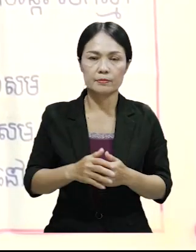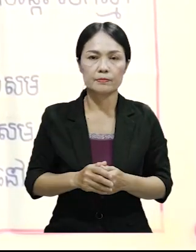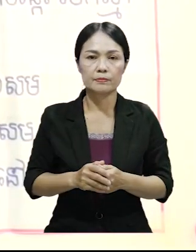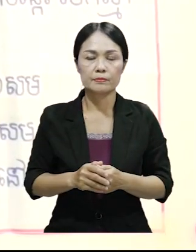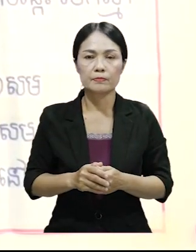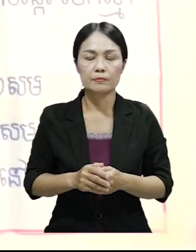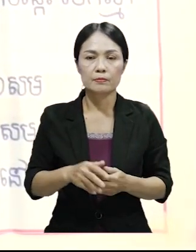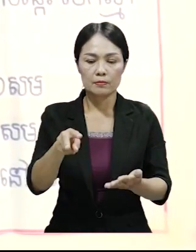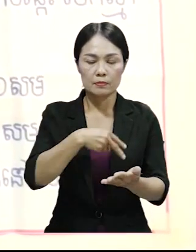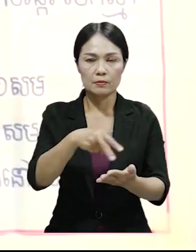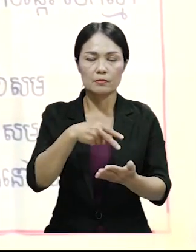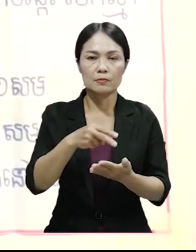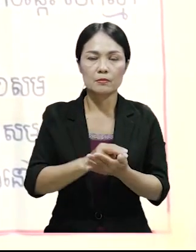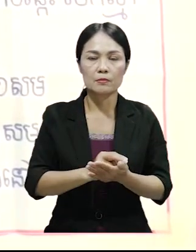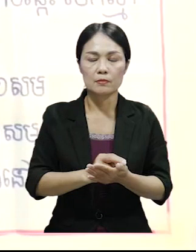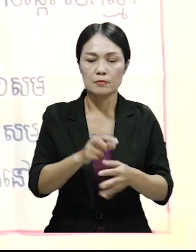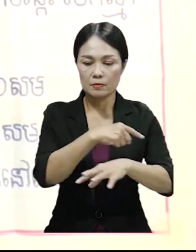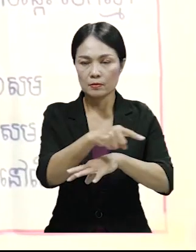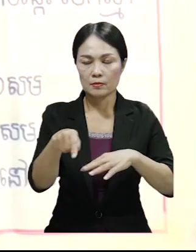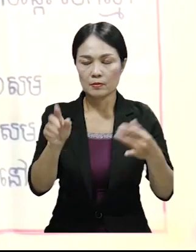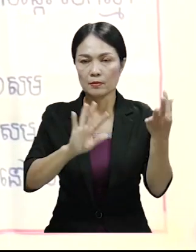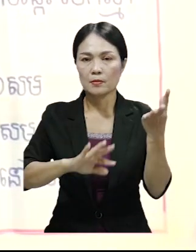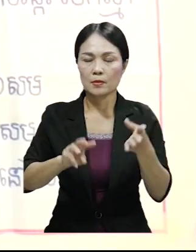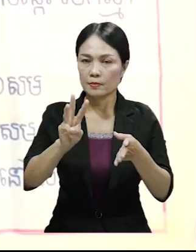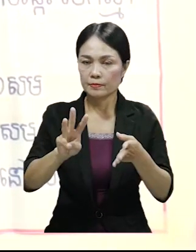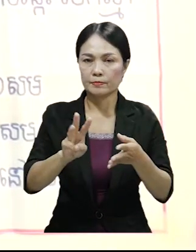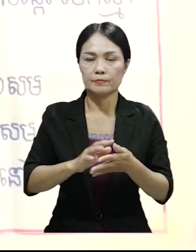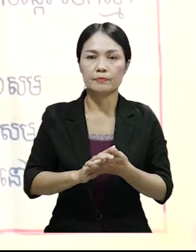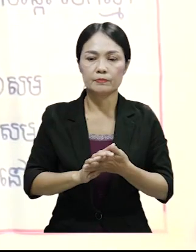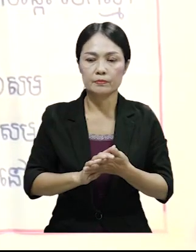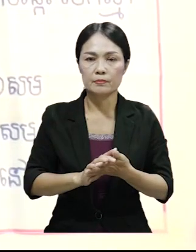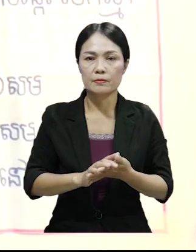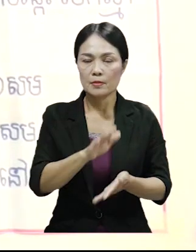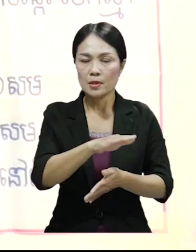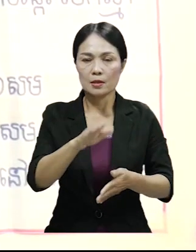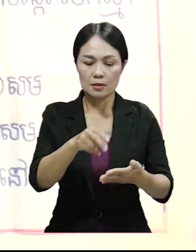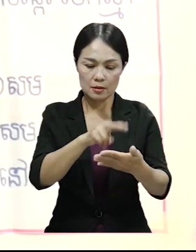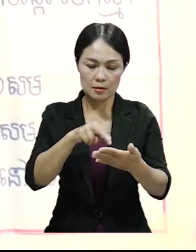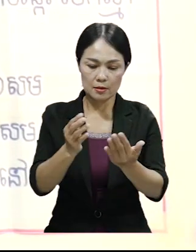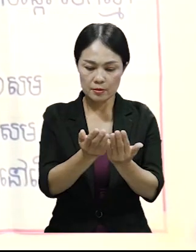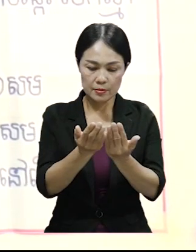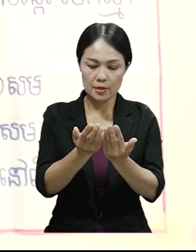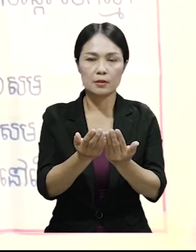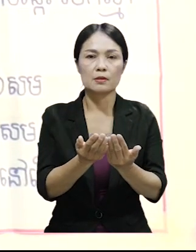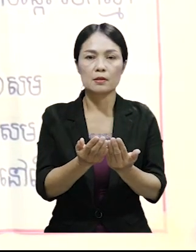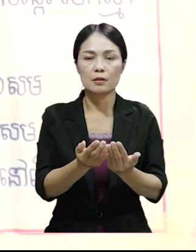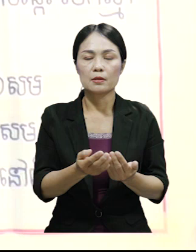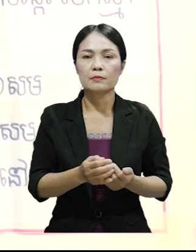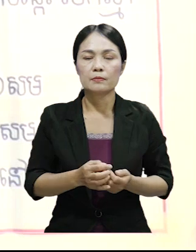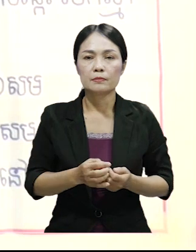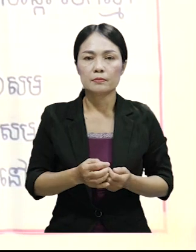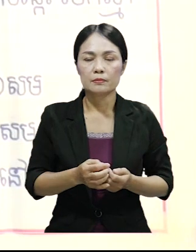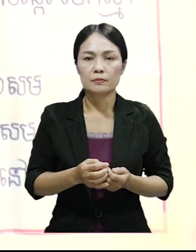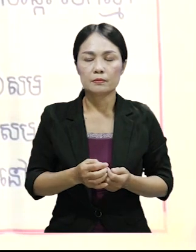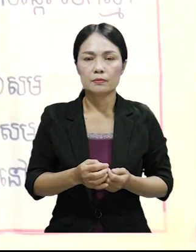បាទរបាំរាំវង់ចង្វាក់3ណាបាទកូនអានទាំងអស់គ្នាលោកគ្រូអានឲ្យកូនទៀងមើលណាកូនណា